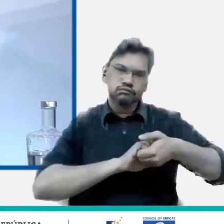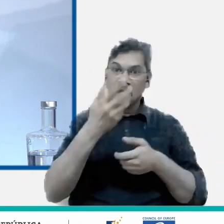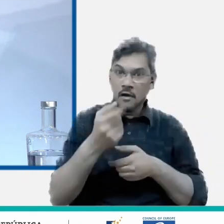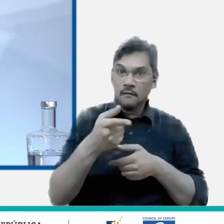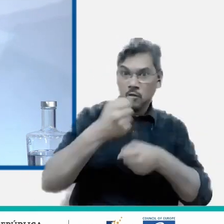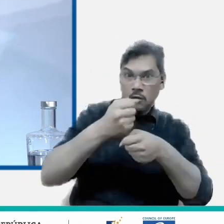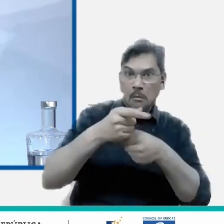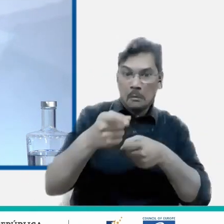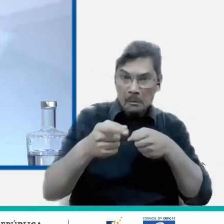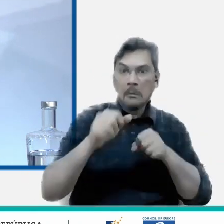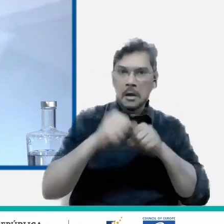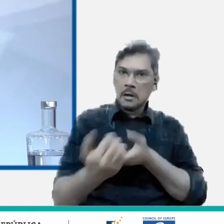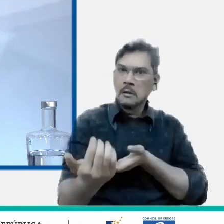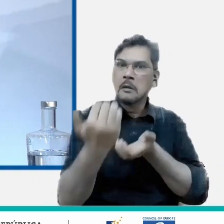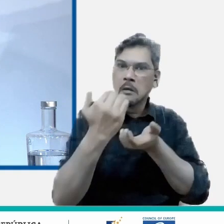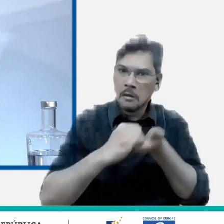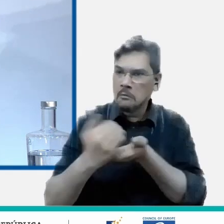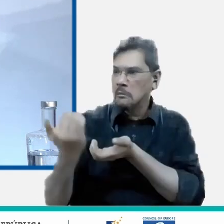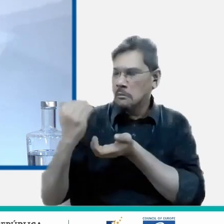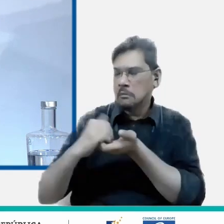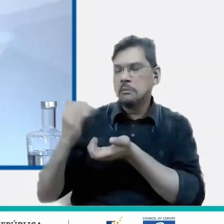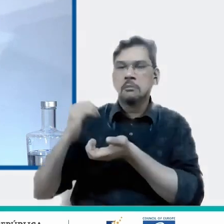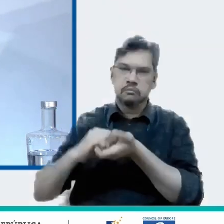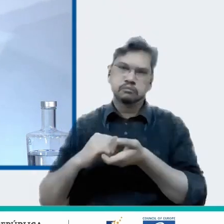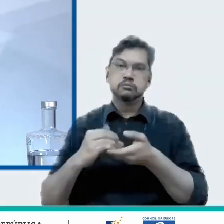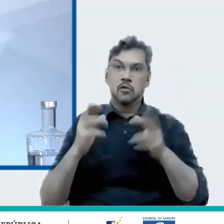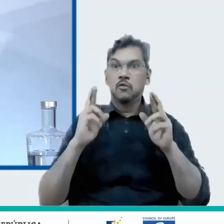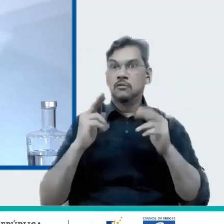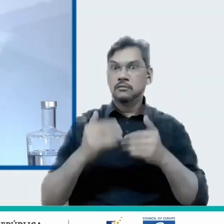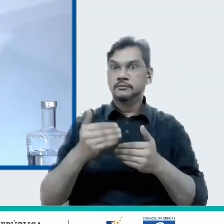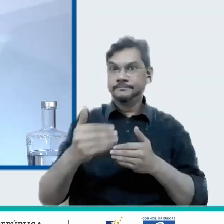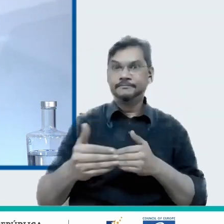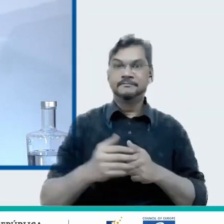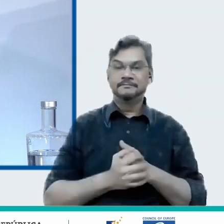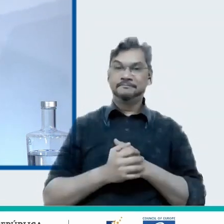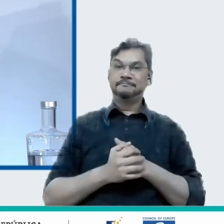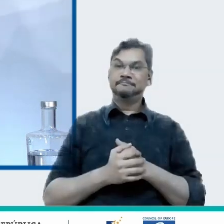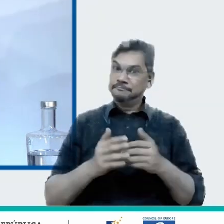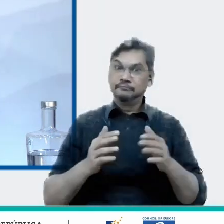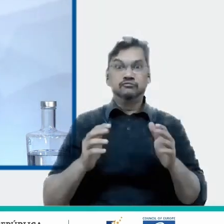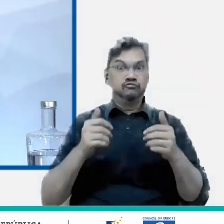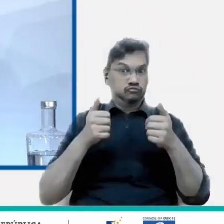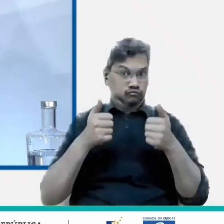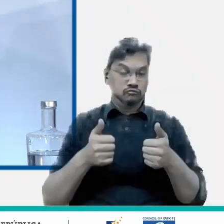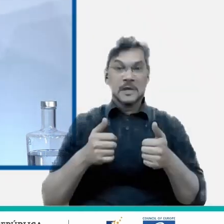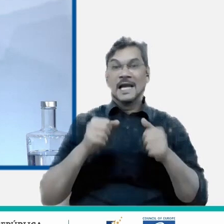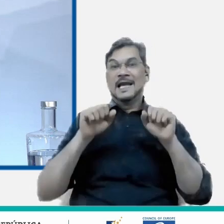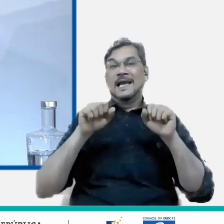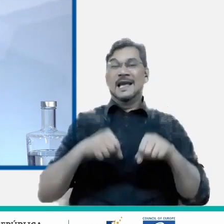о снижении рисков бедствий, важности. Каждый выступающий говорит. Я думаю, что здесь сотрудничество